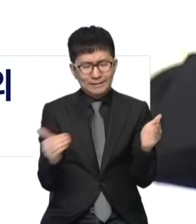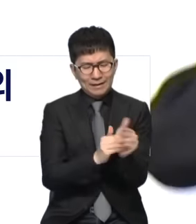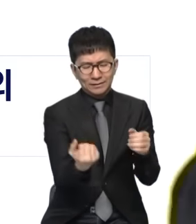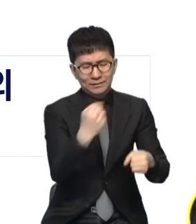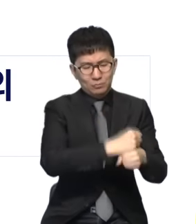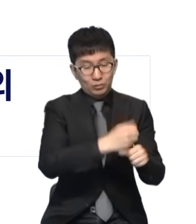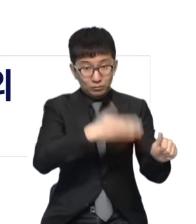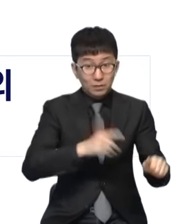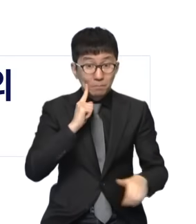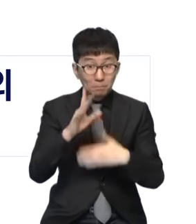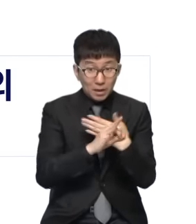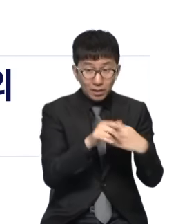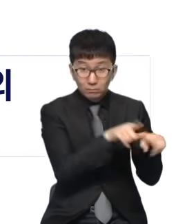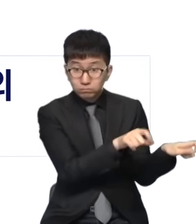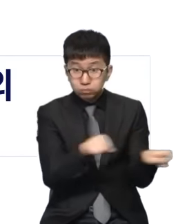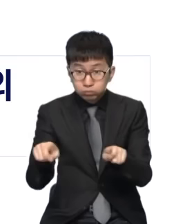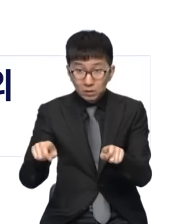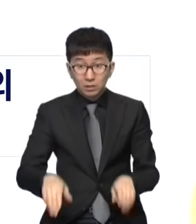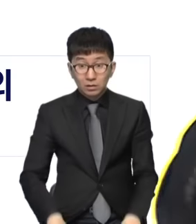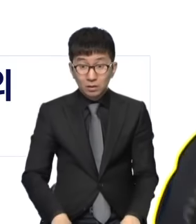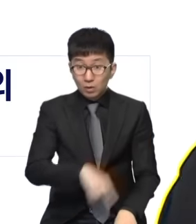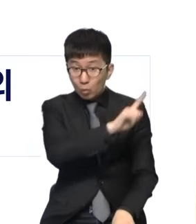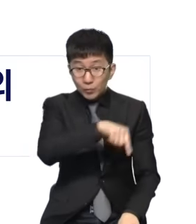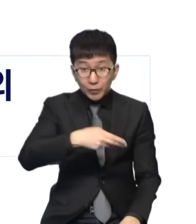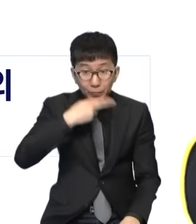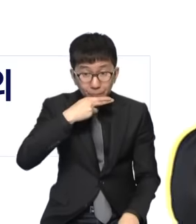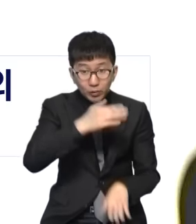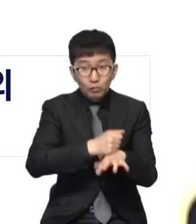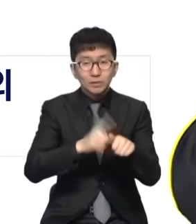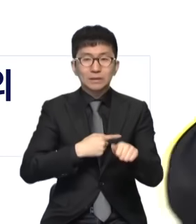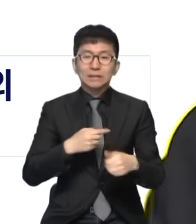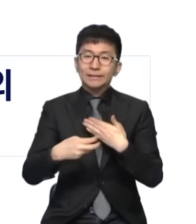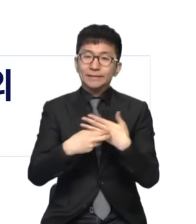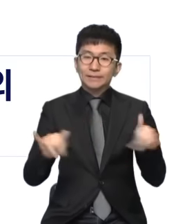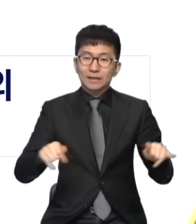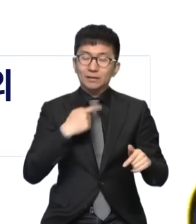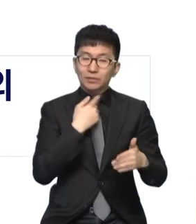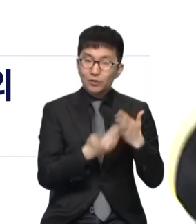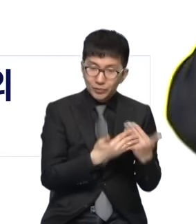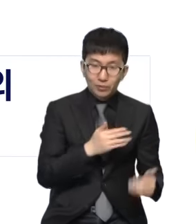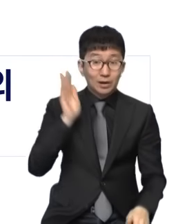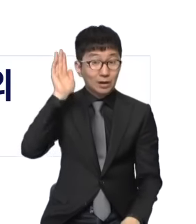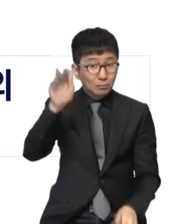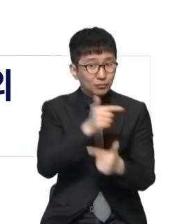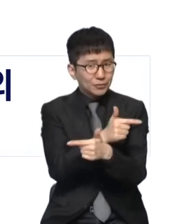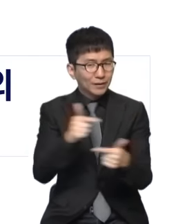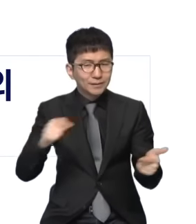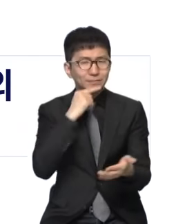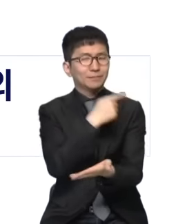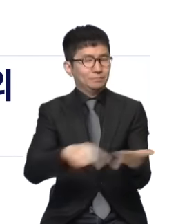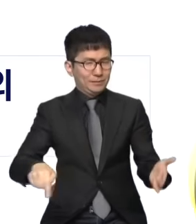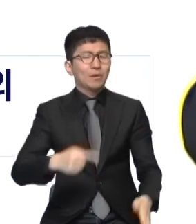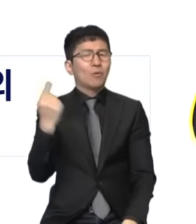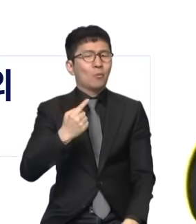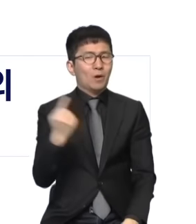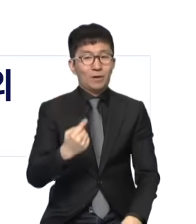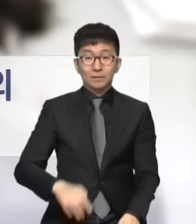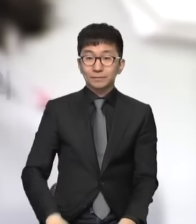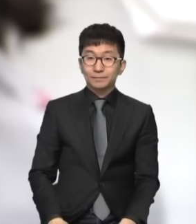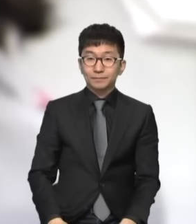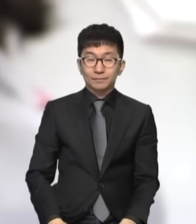결정이 더 늦어질수록 의사로서의 개인 경력에도 여러분의 장래에도 크게 영향을 미칠 수